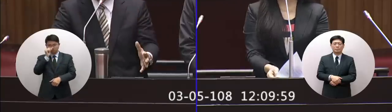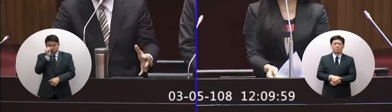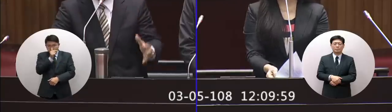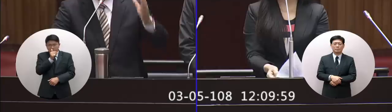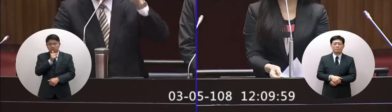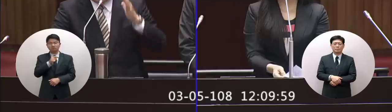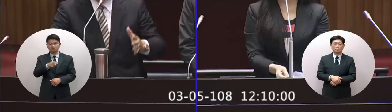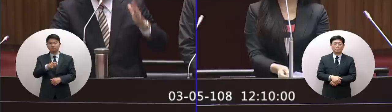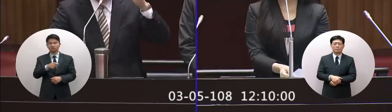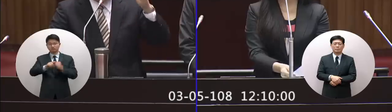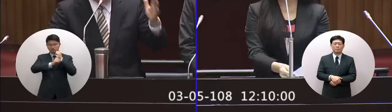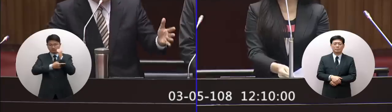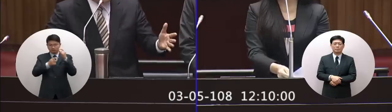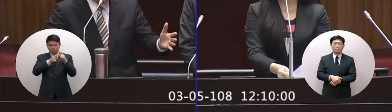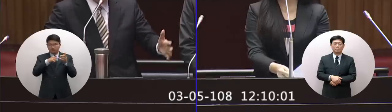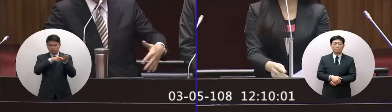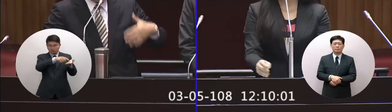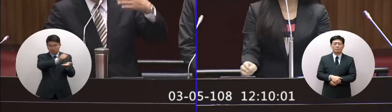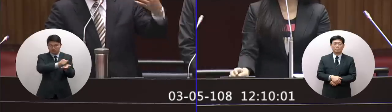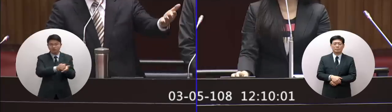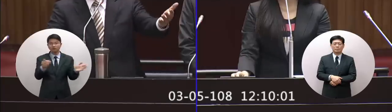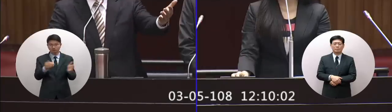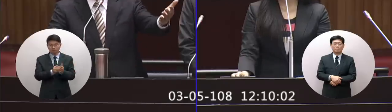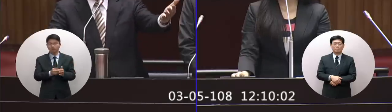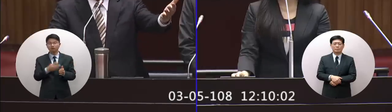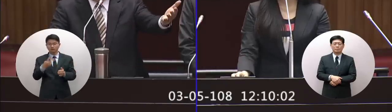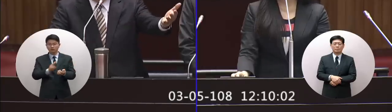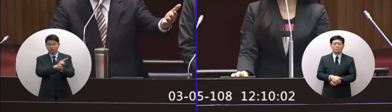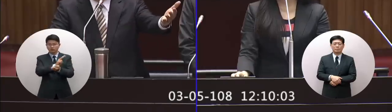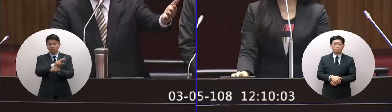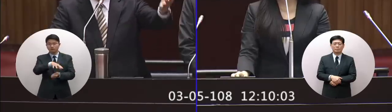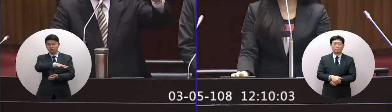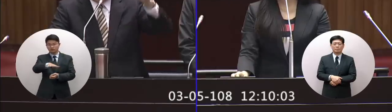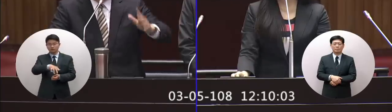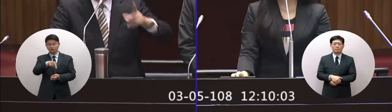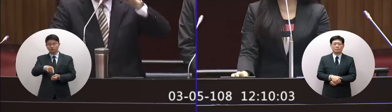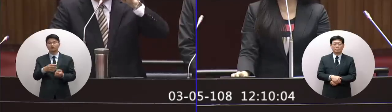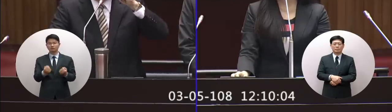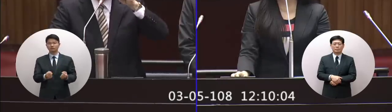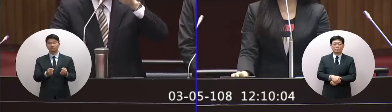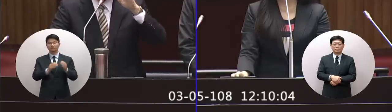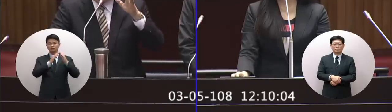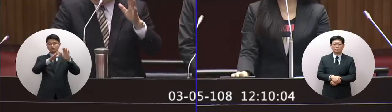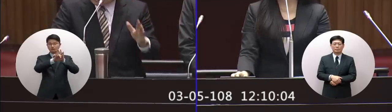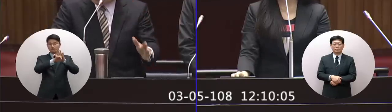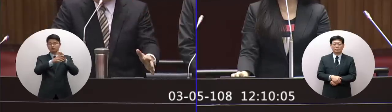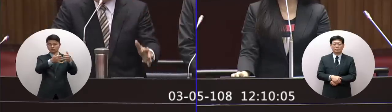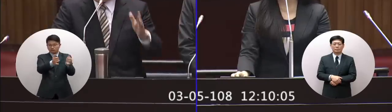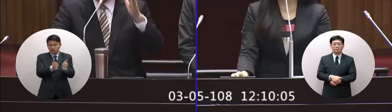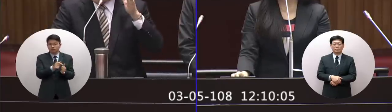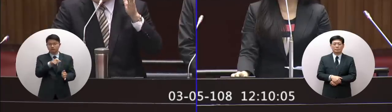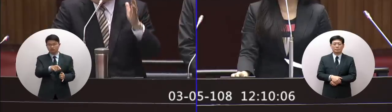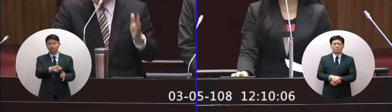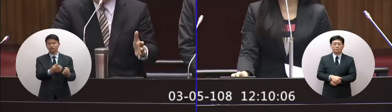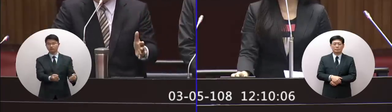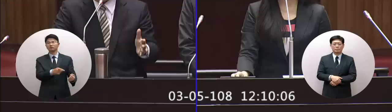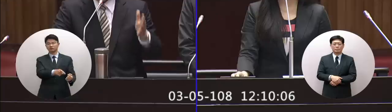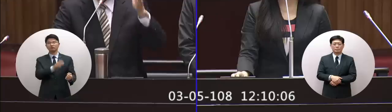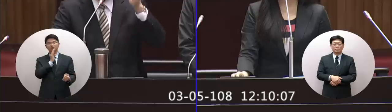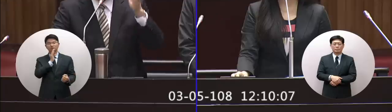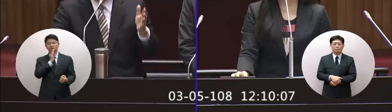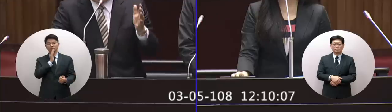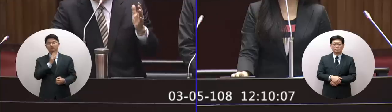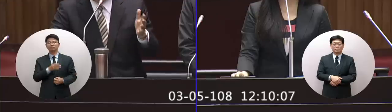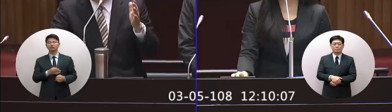法人登记，而这个林地就在都兰部落这里，所以我非常